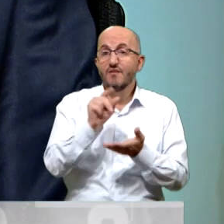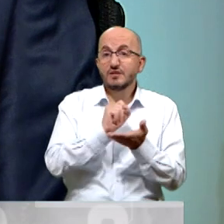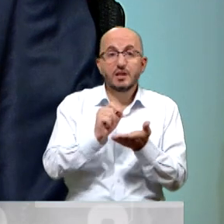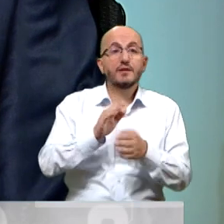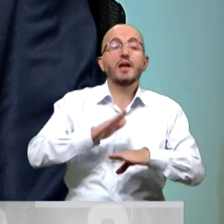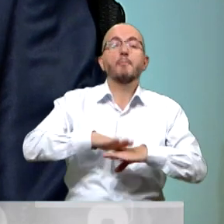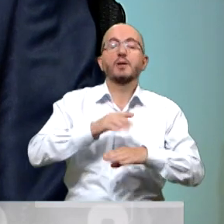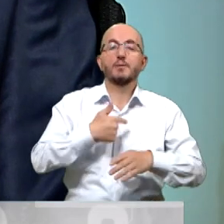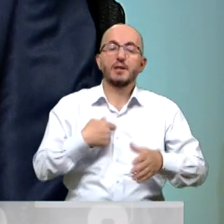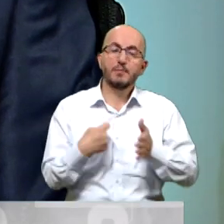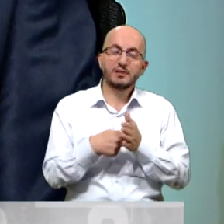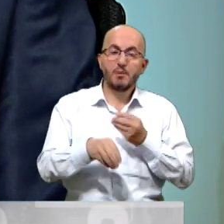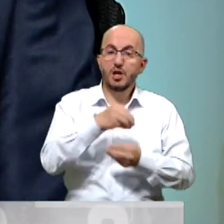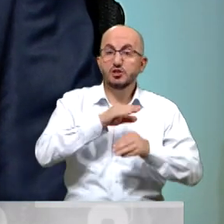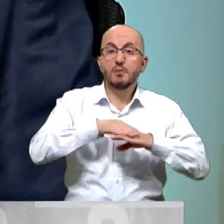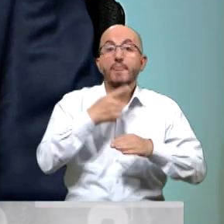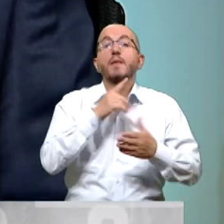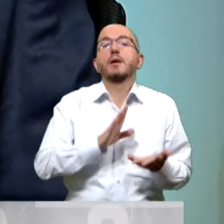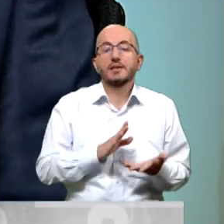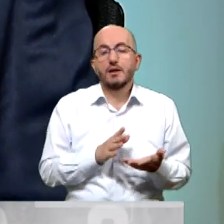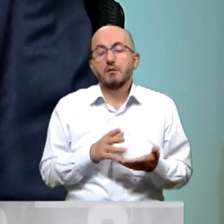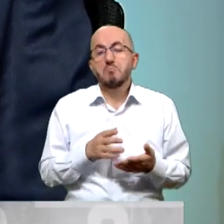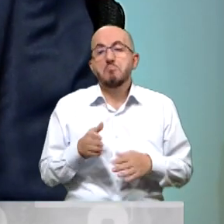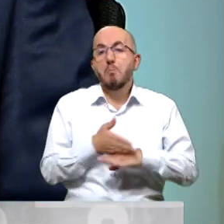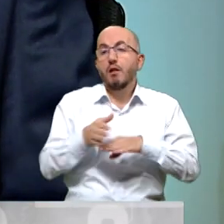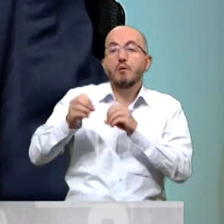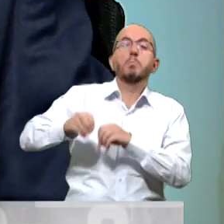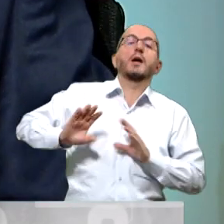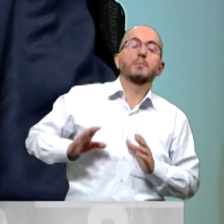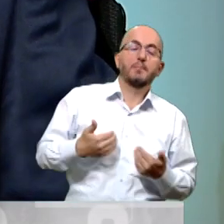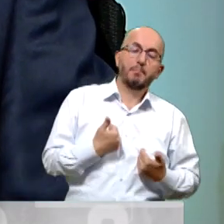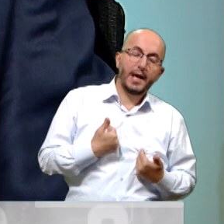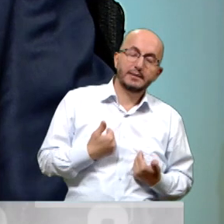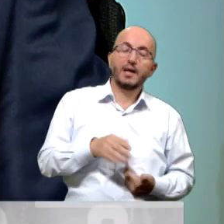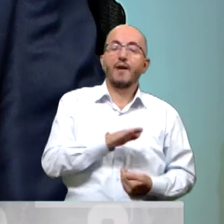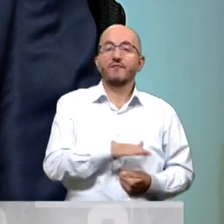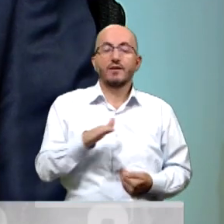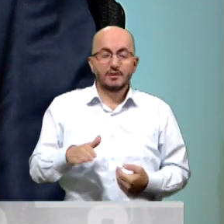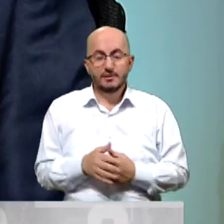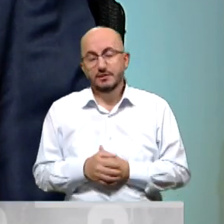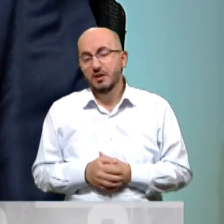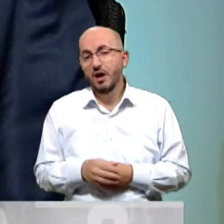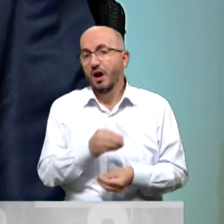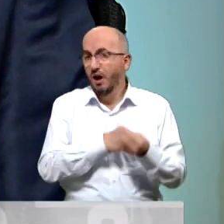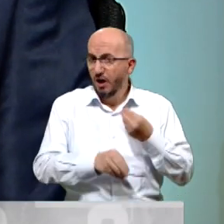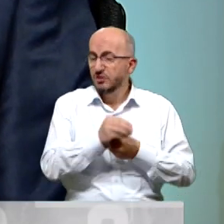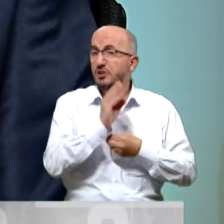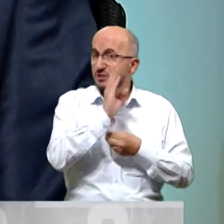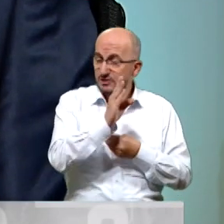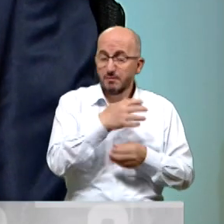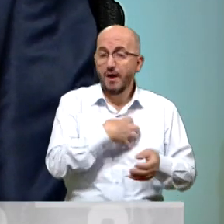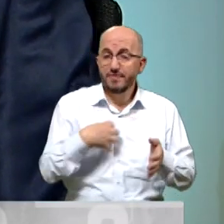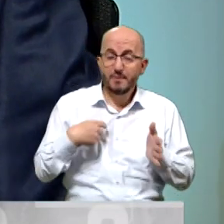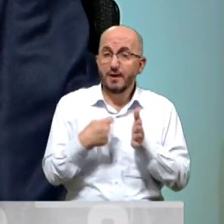benim yerime hac yapın, ne de bir şeysi var. Ben veya evlatları bir hac yapsam annem